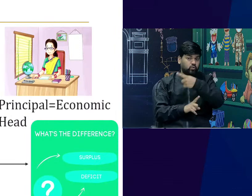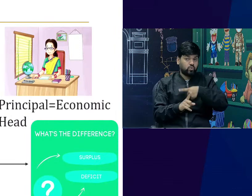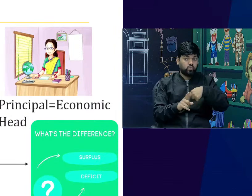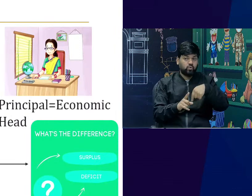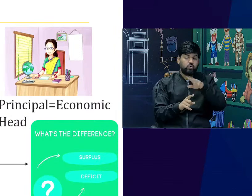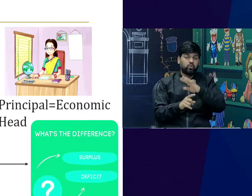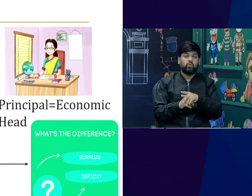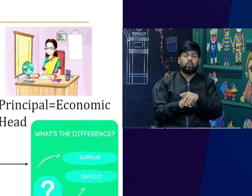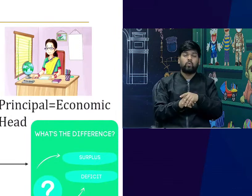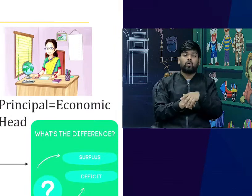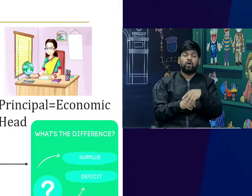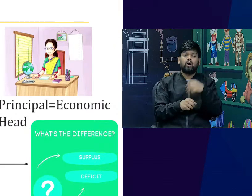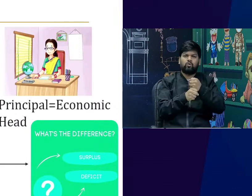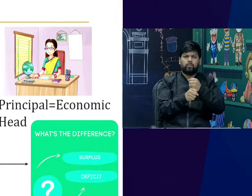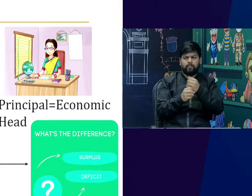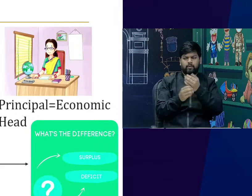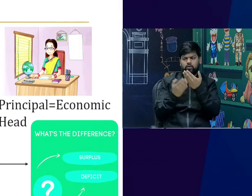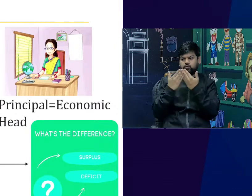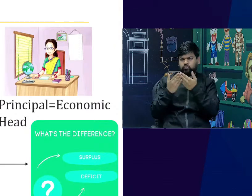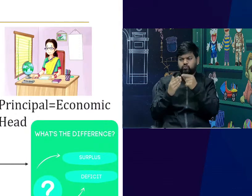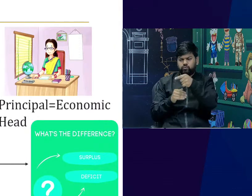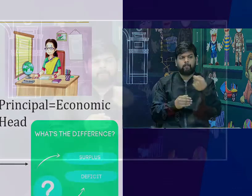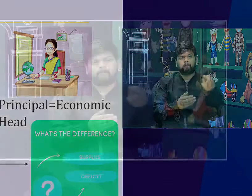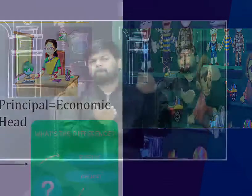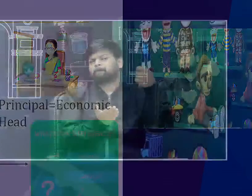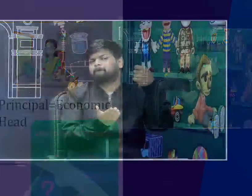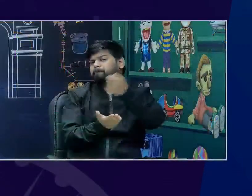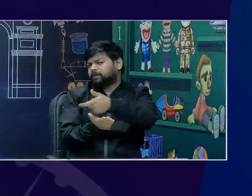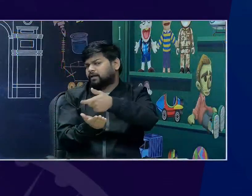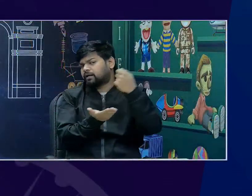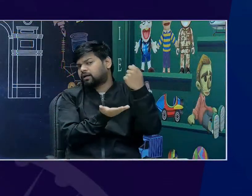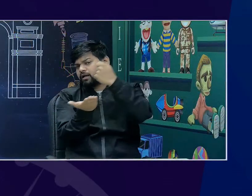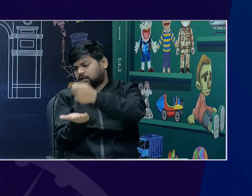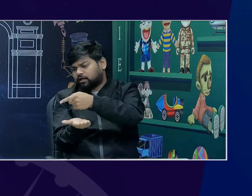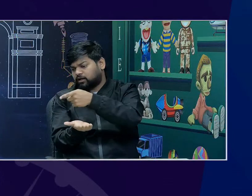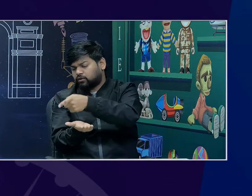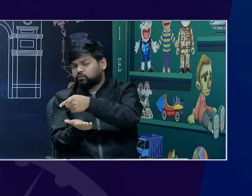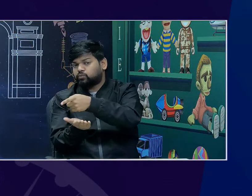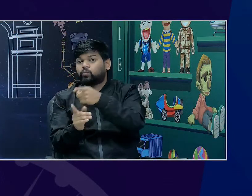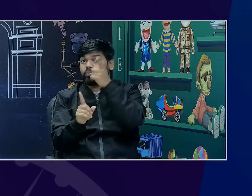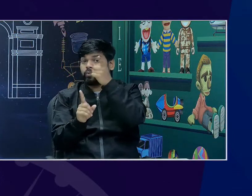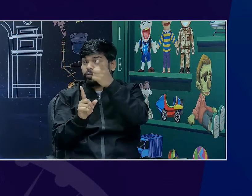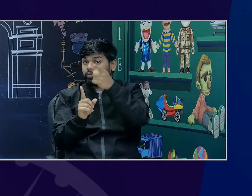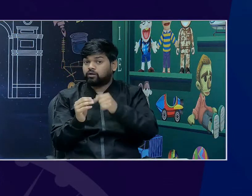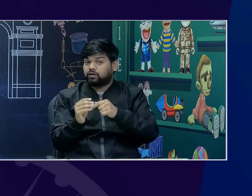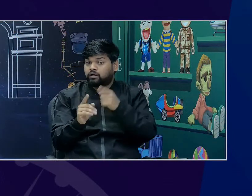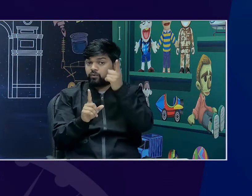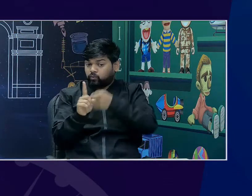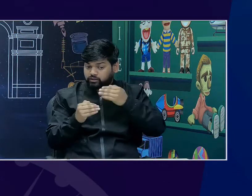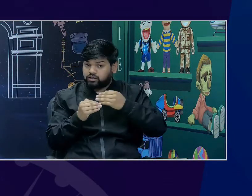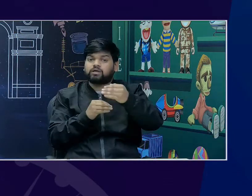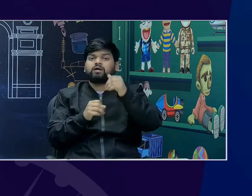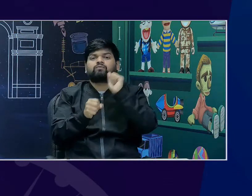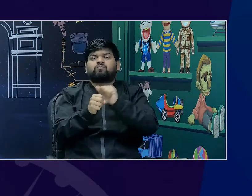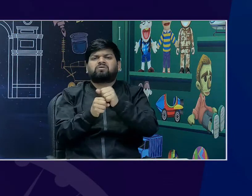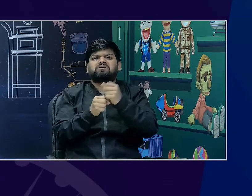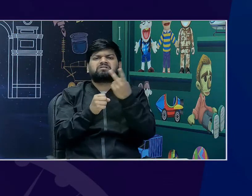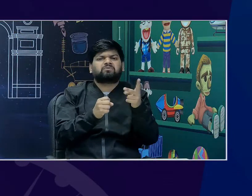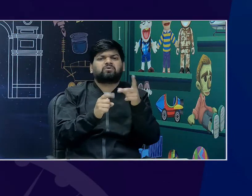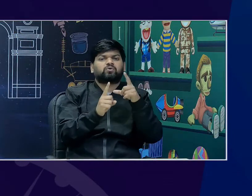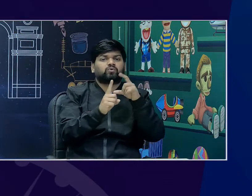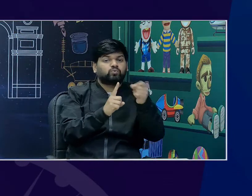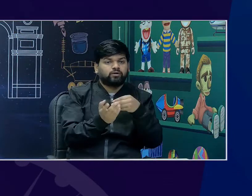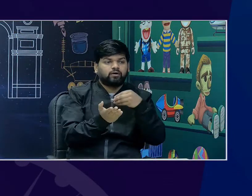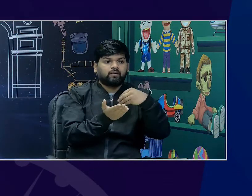से ज़्यादा हुआ, so it will be in a surplus situation. On the other hand, if the expenditure